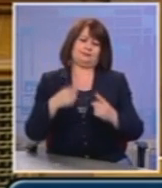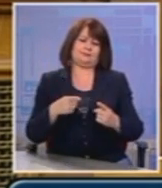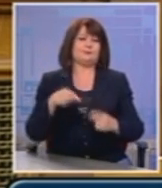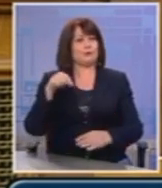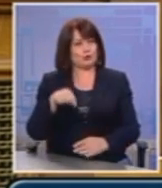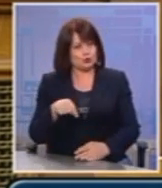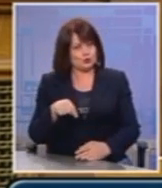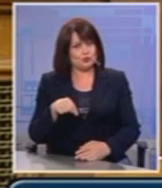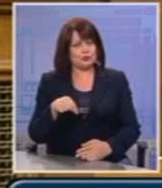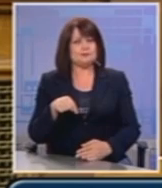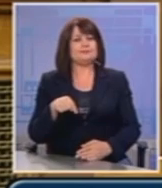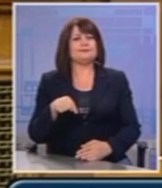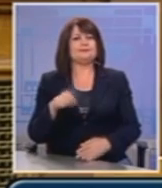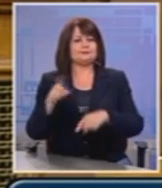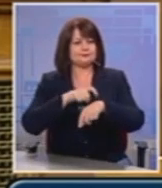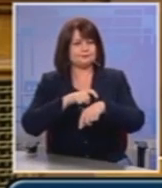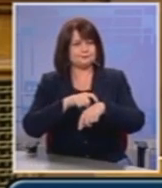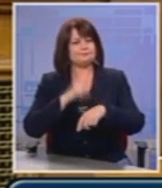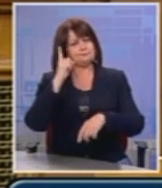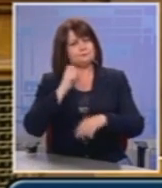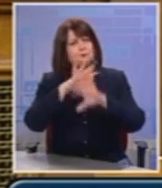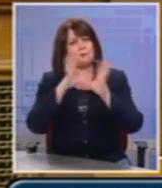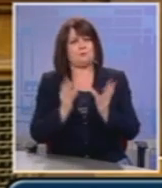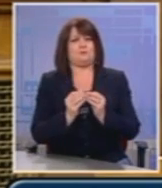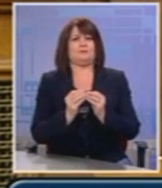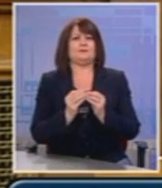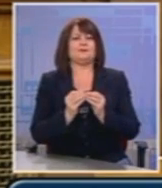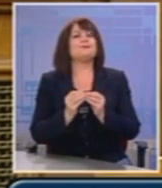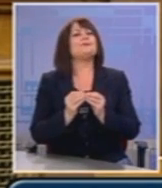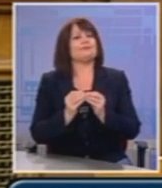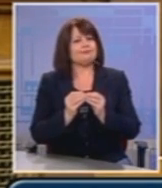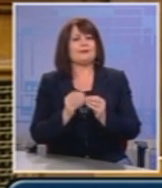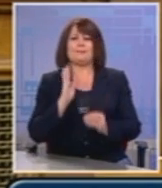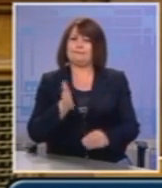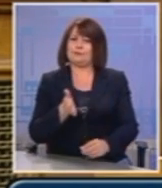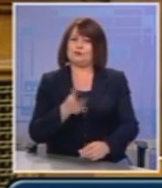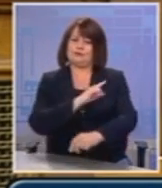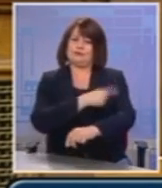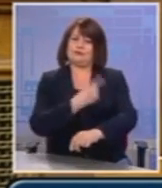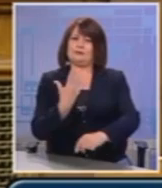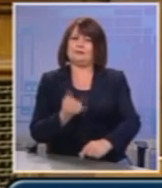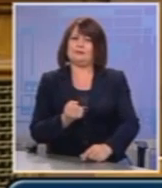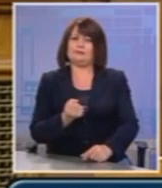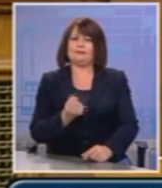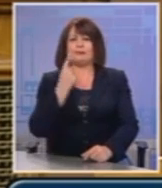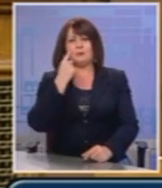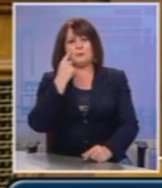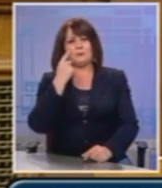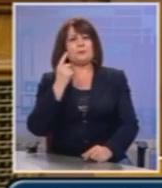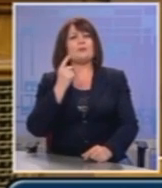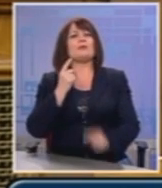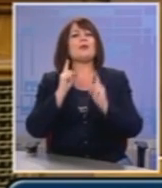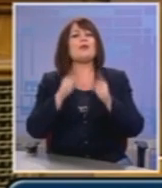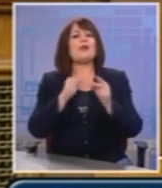τώρα αυτή της στιγμή γνωρίζουμε τα πάντα και έχουμε τη δυνατότητα να διαβάσουμε τα πορίσματα των